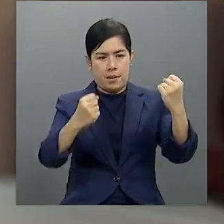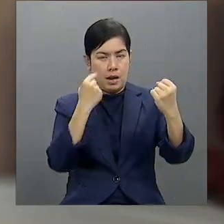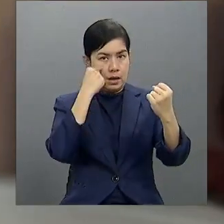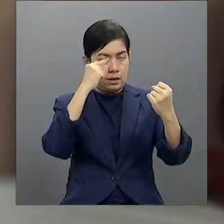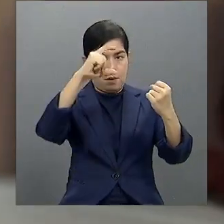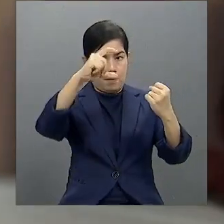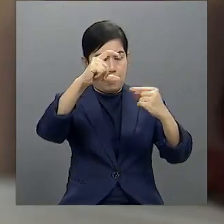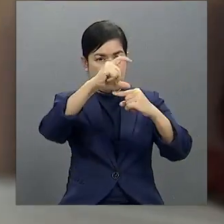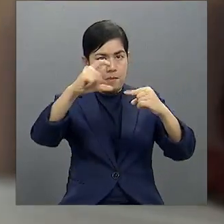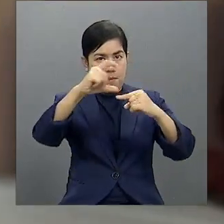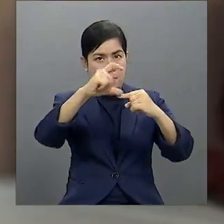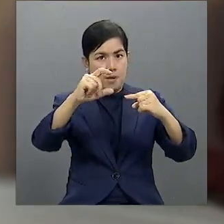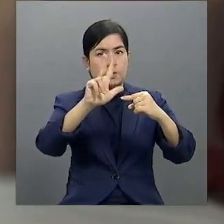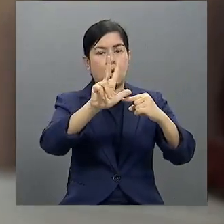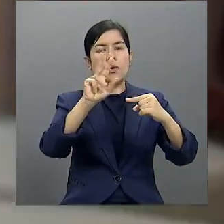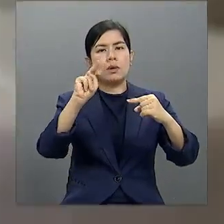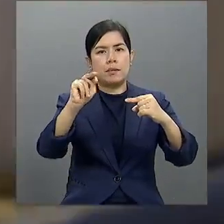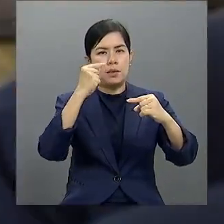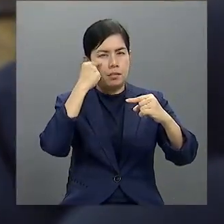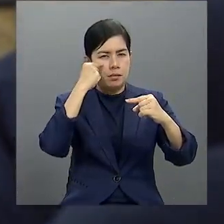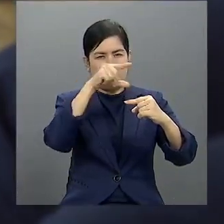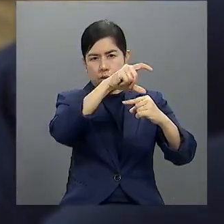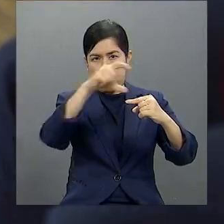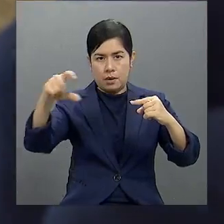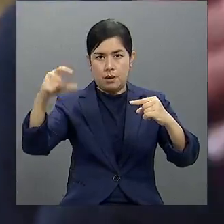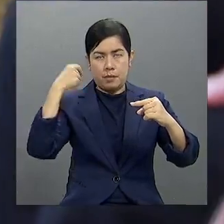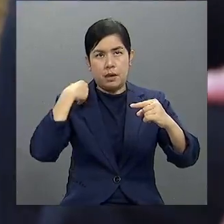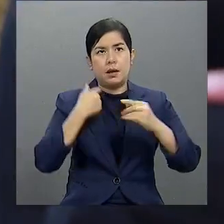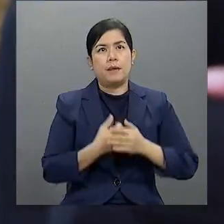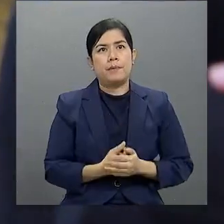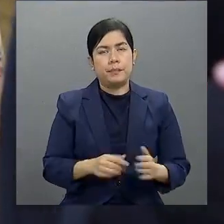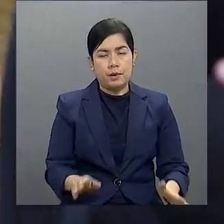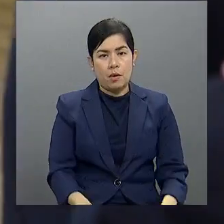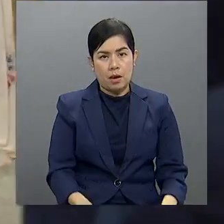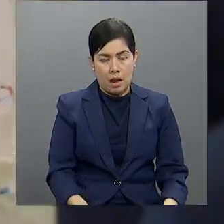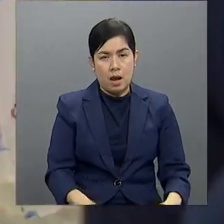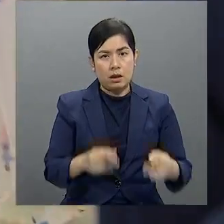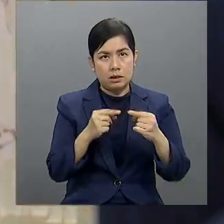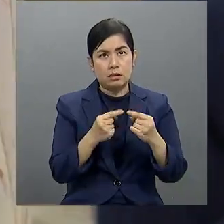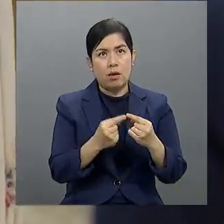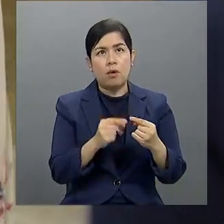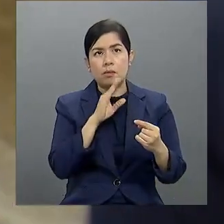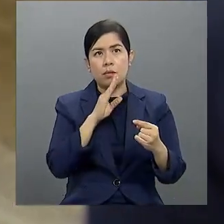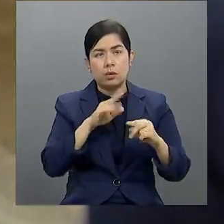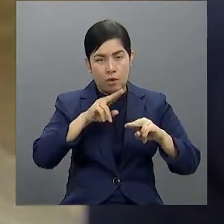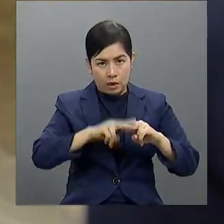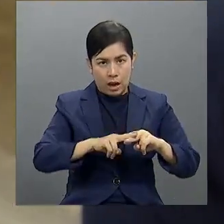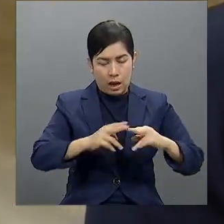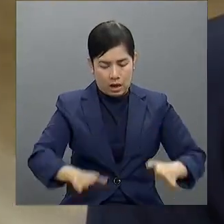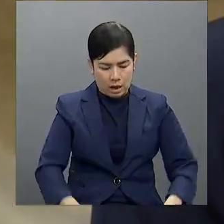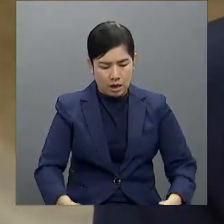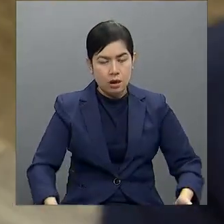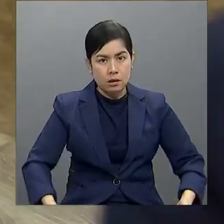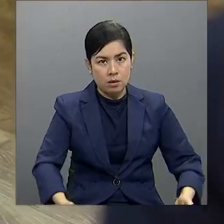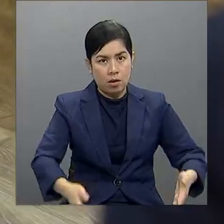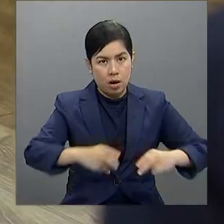งแล้วก็ห่าง3ตรงนี ้ นะคะก็คือให้ระยะระหว่างขอบหน้าของเก้าอี้กับตัวข้อพับเข่านะคะ